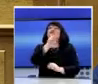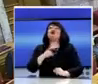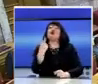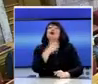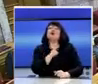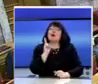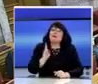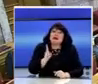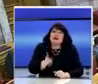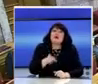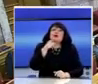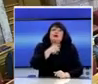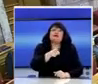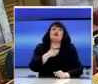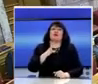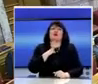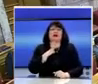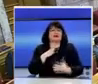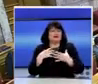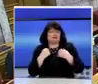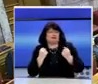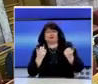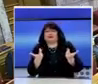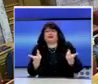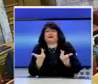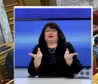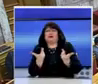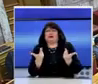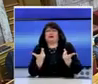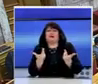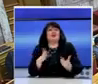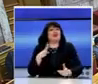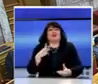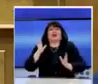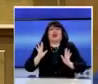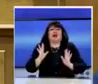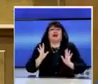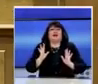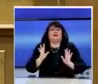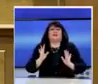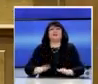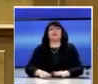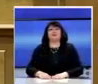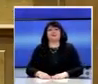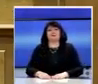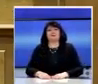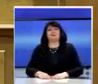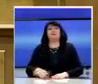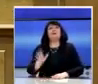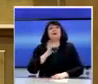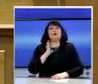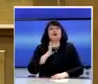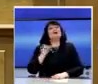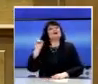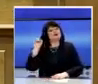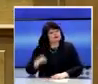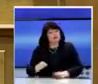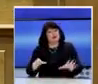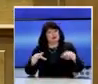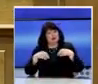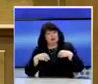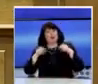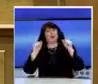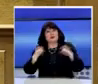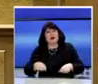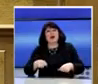του. Θα ήταν πρόθυμος να αποδεχτεί αδιαμαρτύρητα το κόστος της μάχης, αν